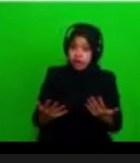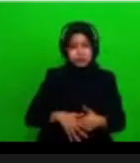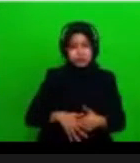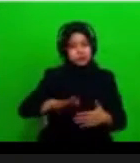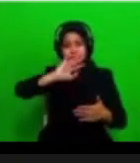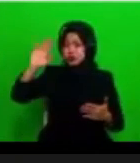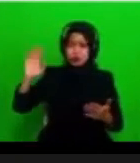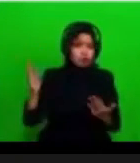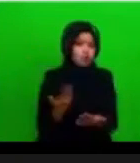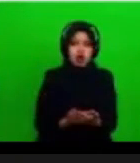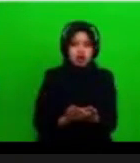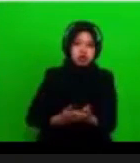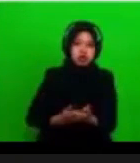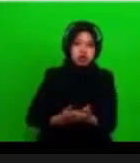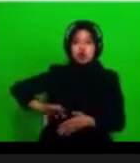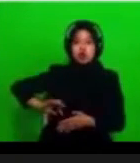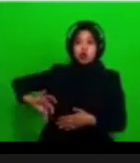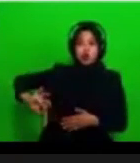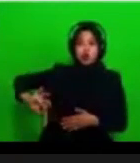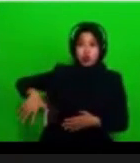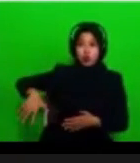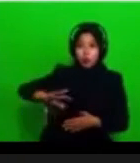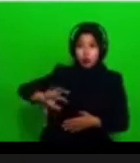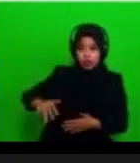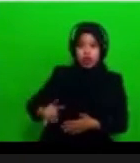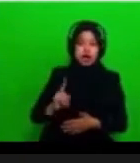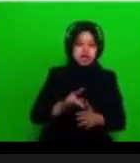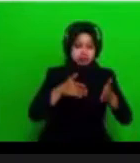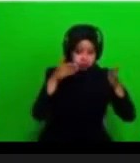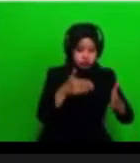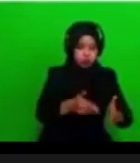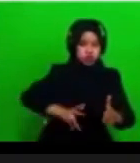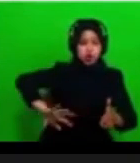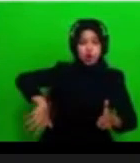masyarakat, semuanya. Dan keluarga memang ditempatkan pada